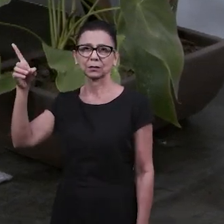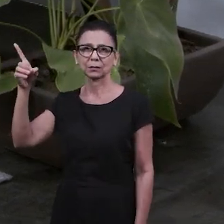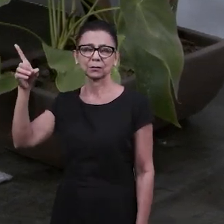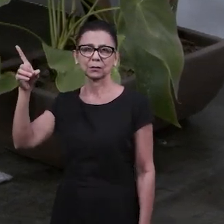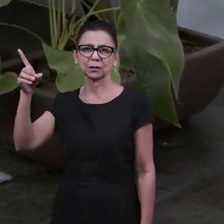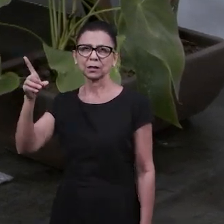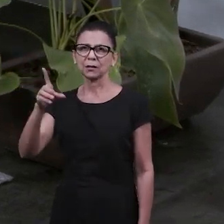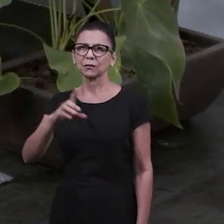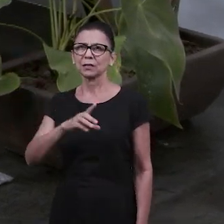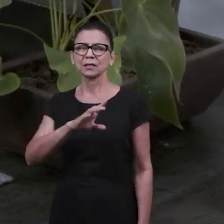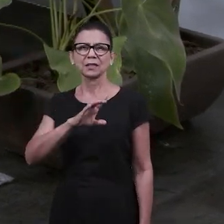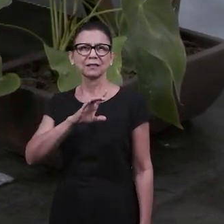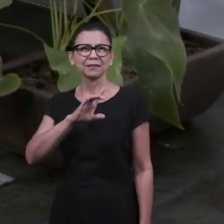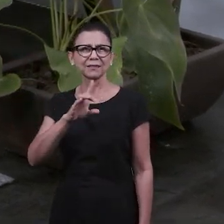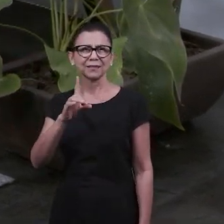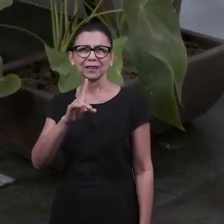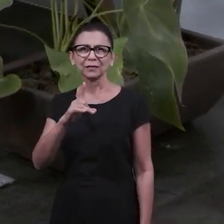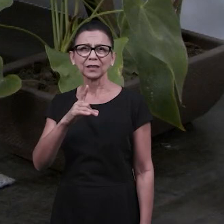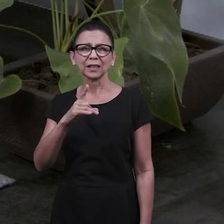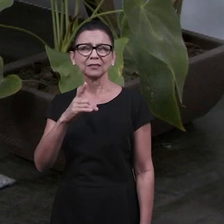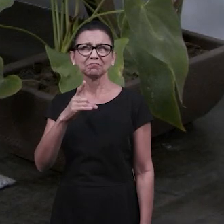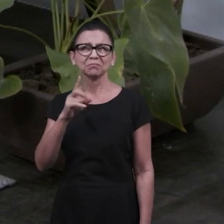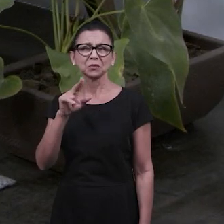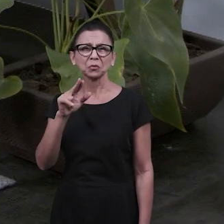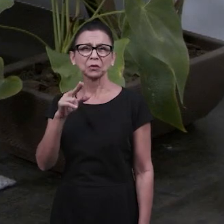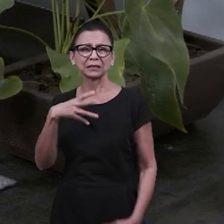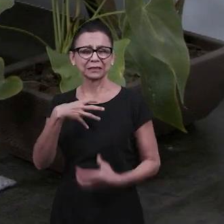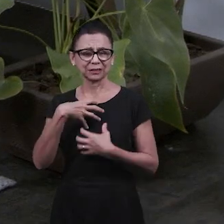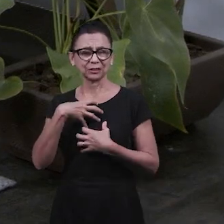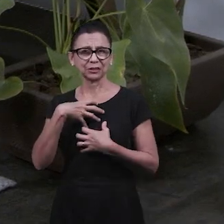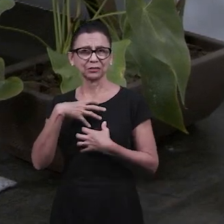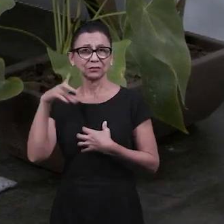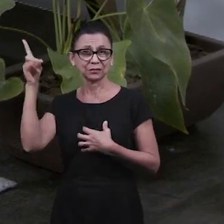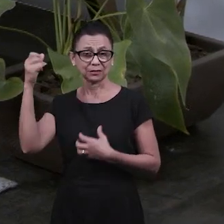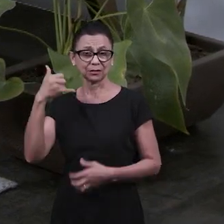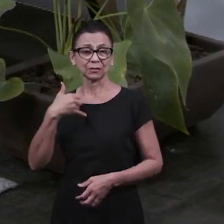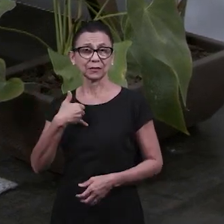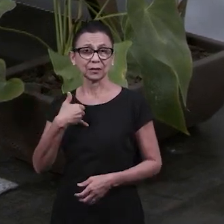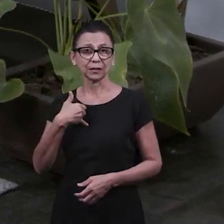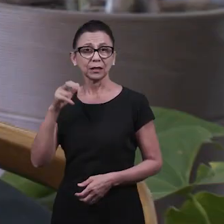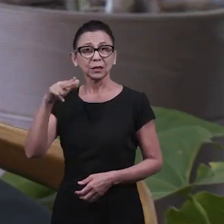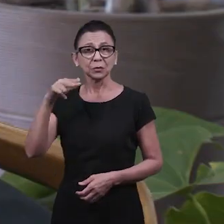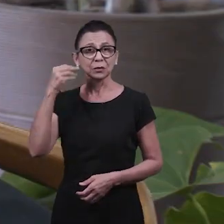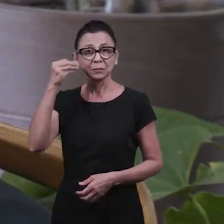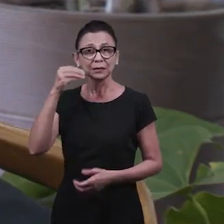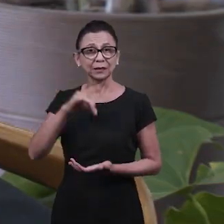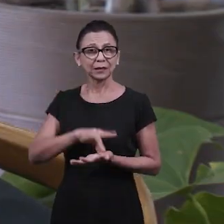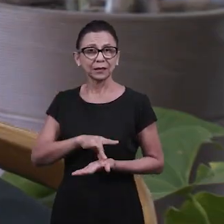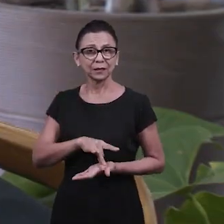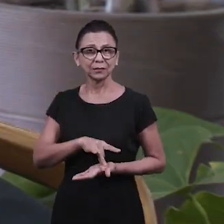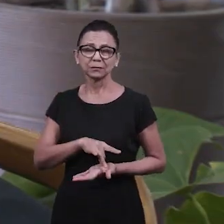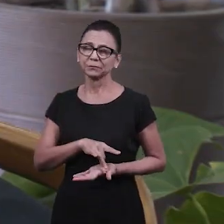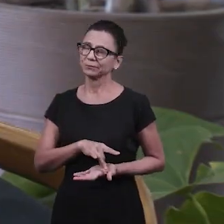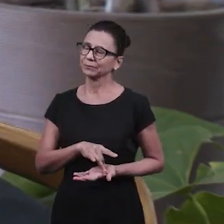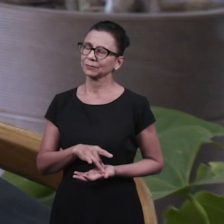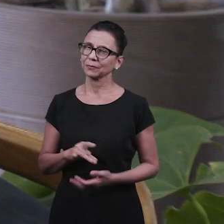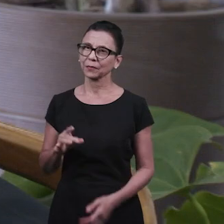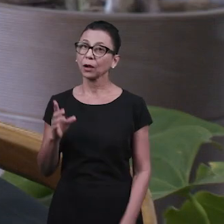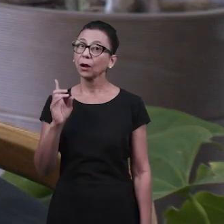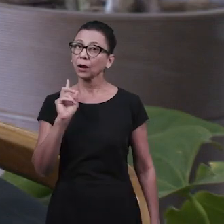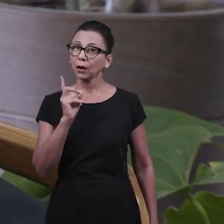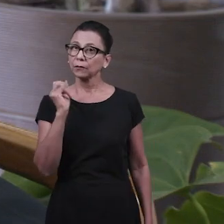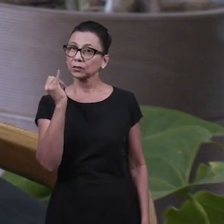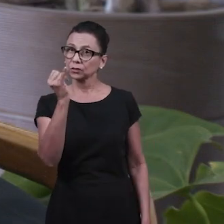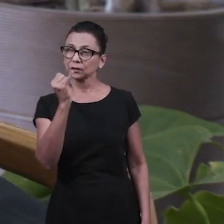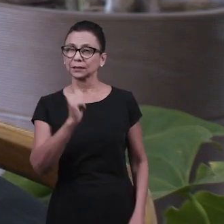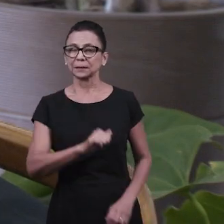vous qui n'avez pas encore entendu la voix de Dieu dans votre vie, vous qui n'avez pas encore eu une expérience réelle avec lui, je veux vous